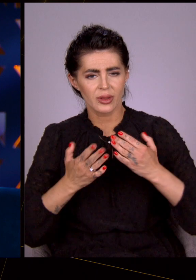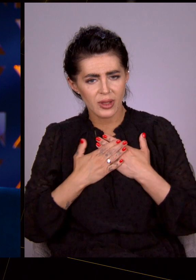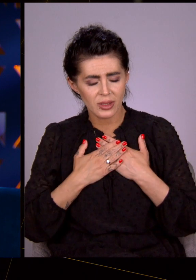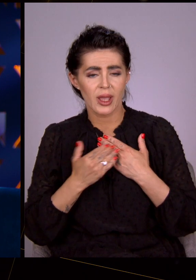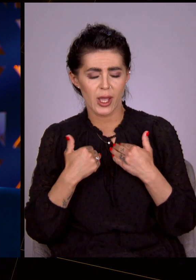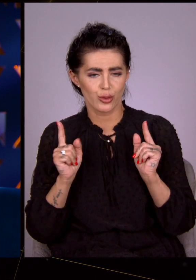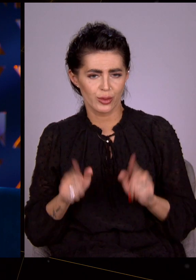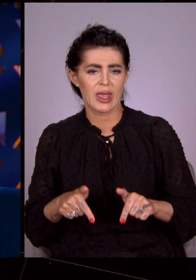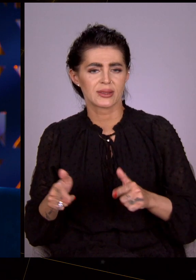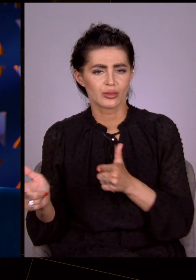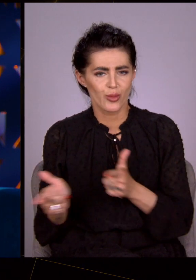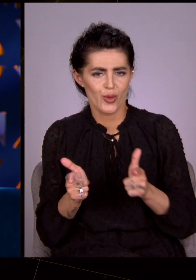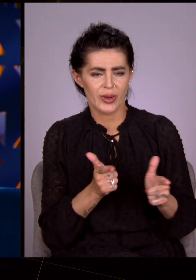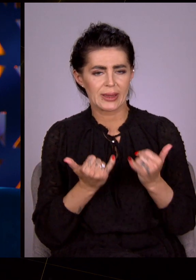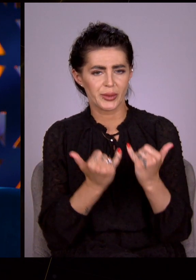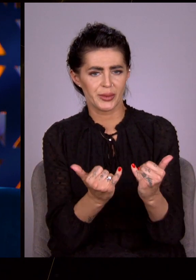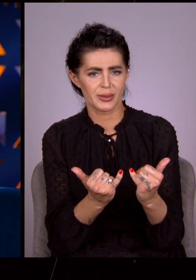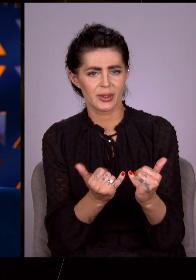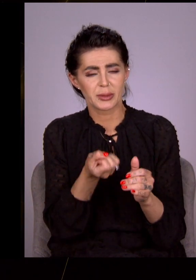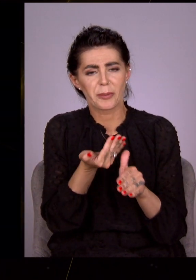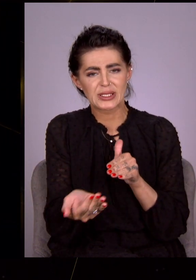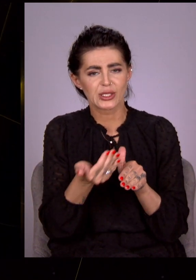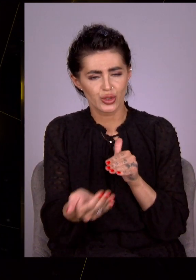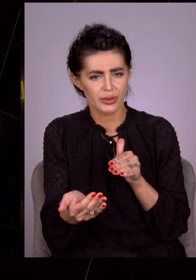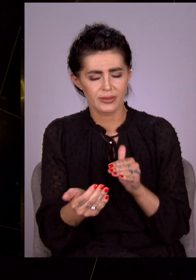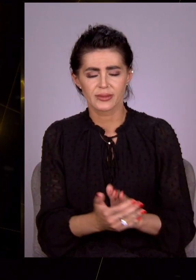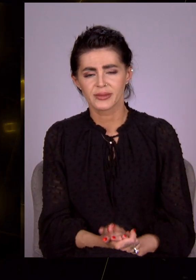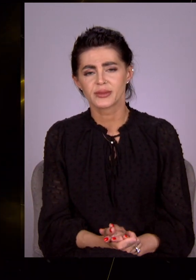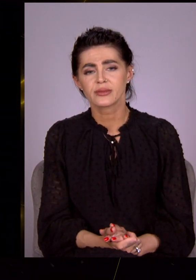неї підготували. Але це буде пізніше.